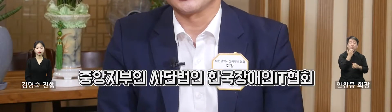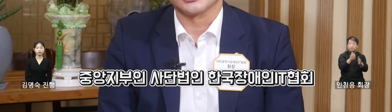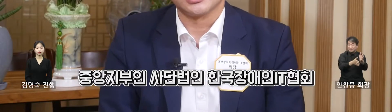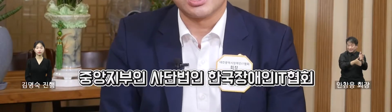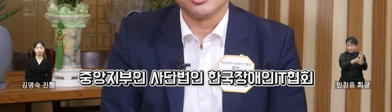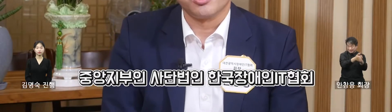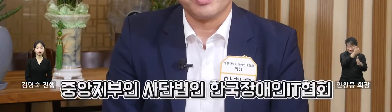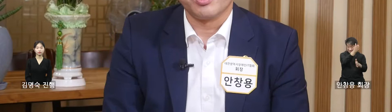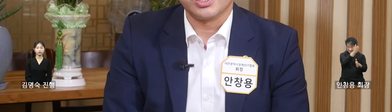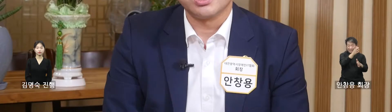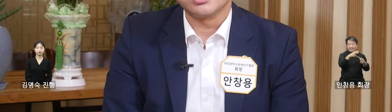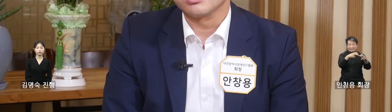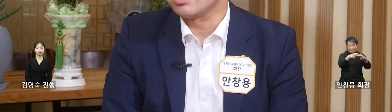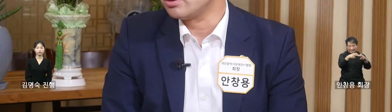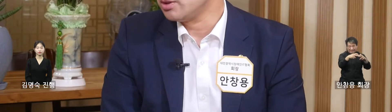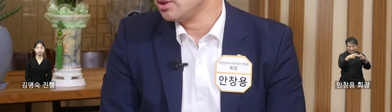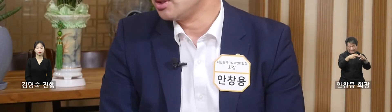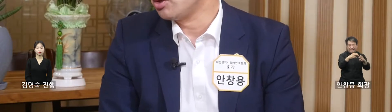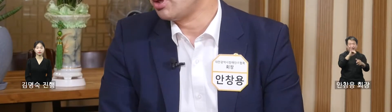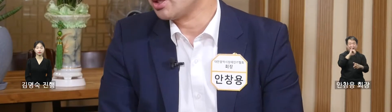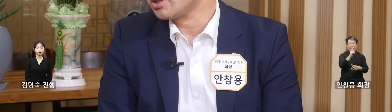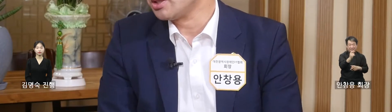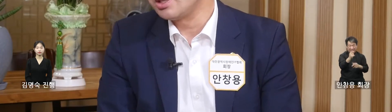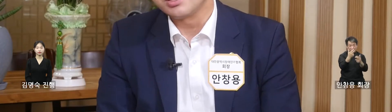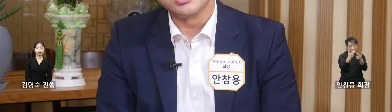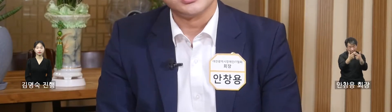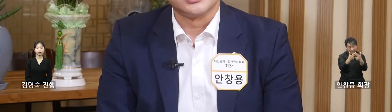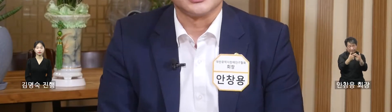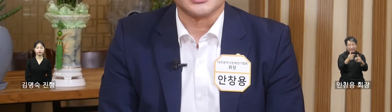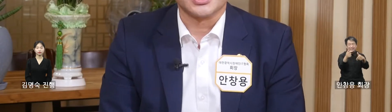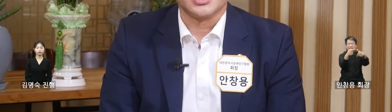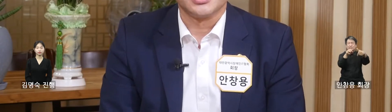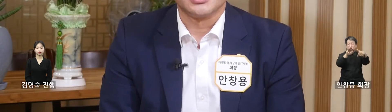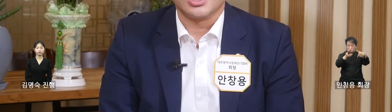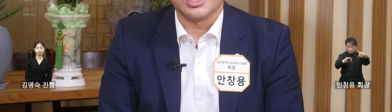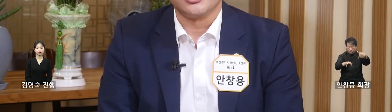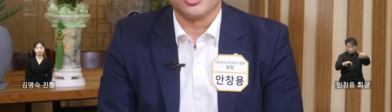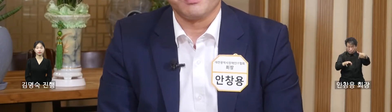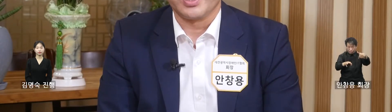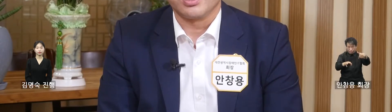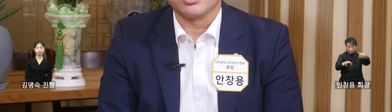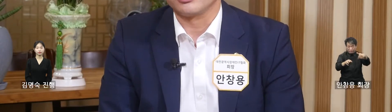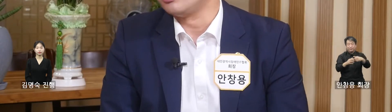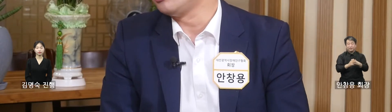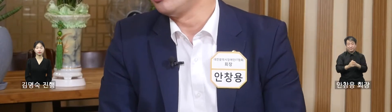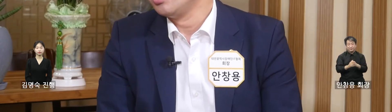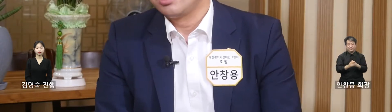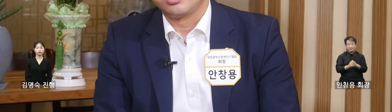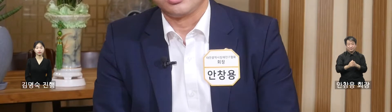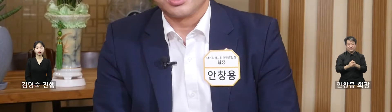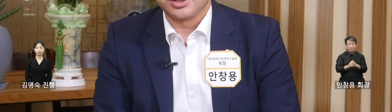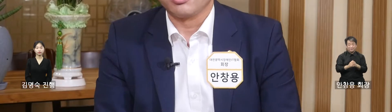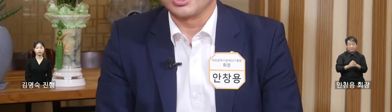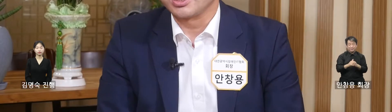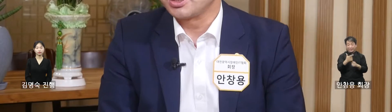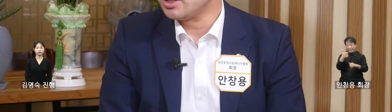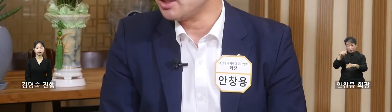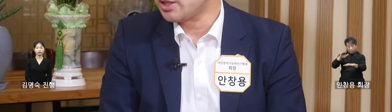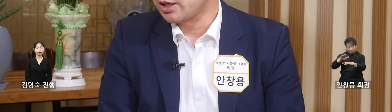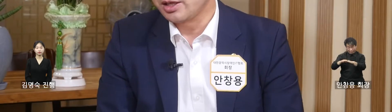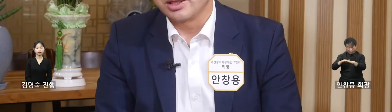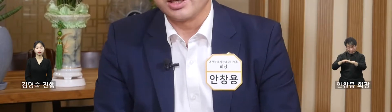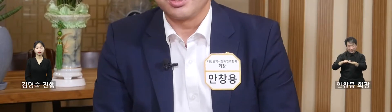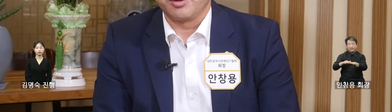서울특별시 장애인 IT협회와 또 인천광역시 장애인 IT협회 그리고